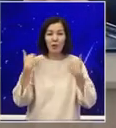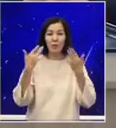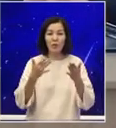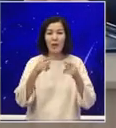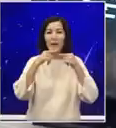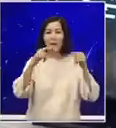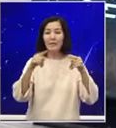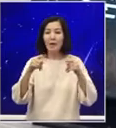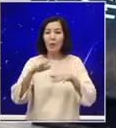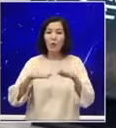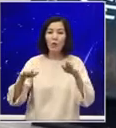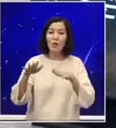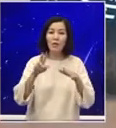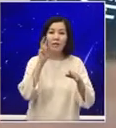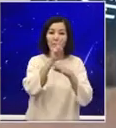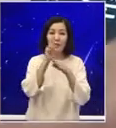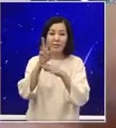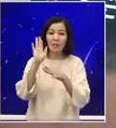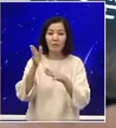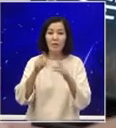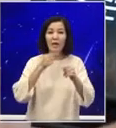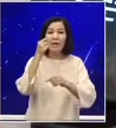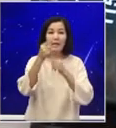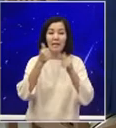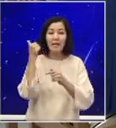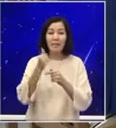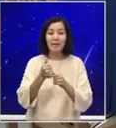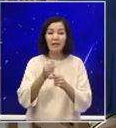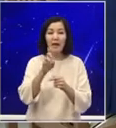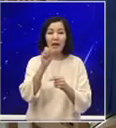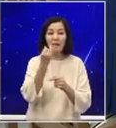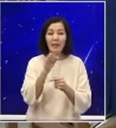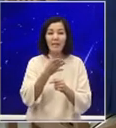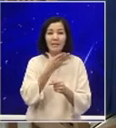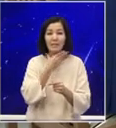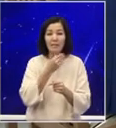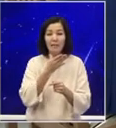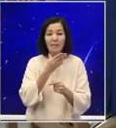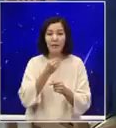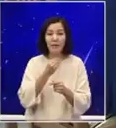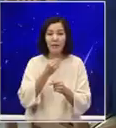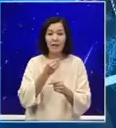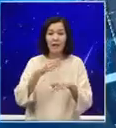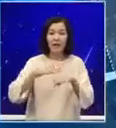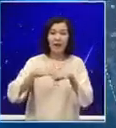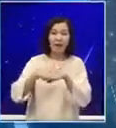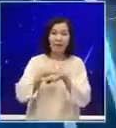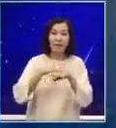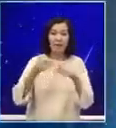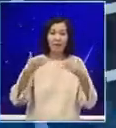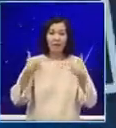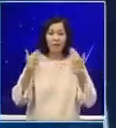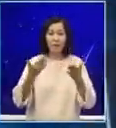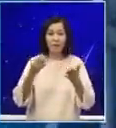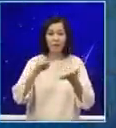өзге өңірлердің сахнасында қойылады. Келер апта ұлы Абайдың туған өлкесінде көпшілікке ұсыну жоспарланып отыр.